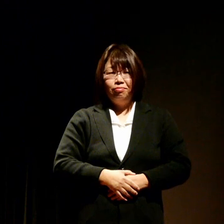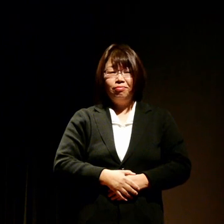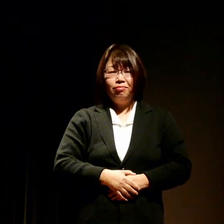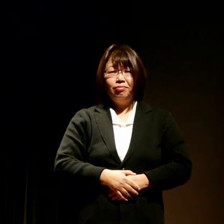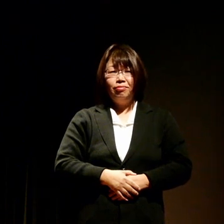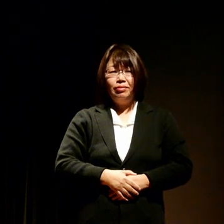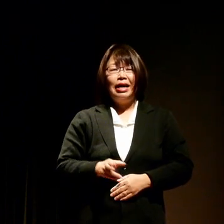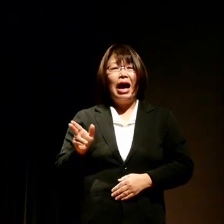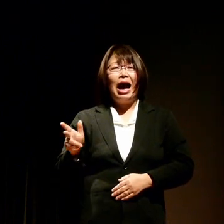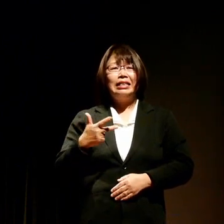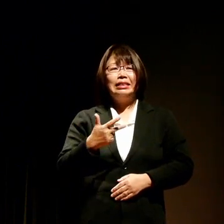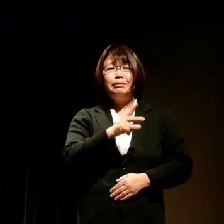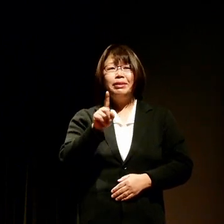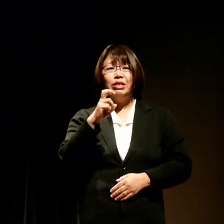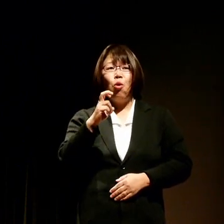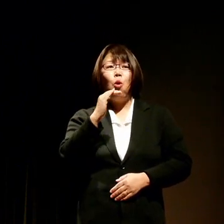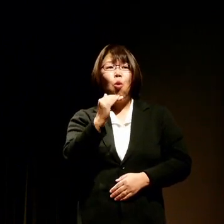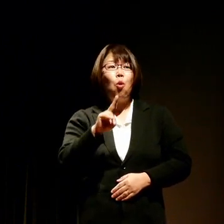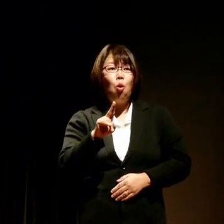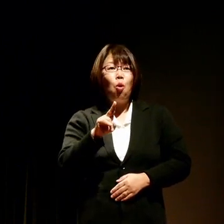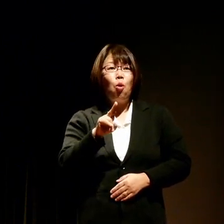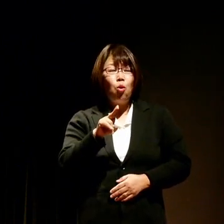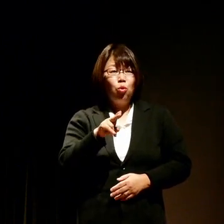ハシビロコウ、動物にもいますよね。